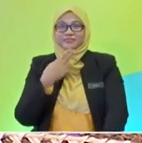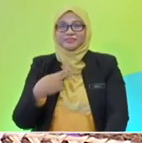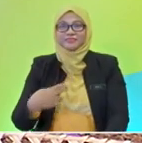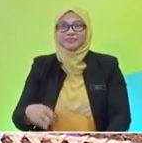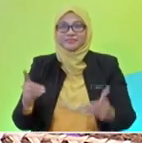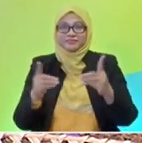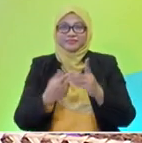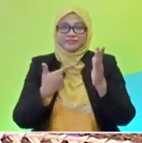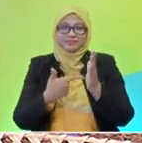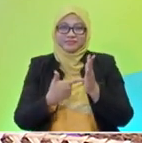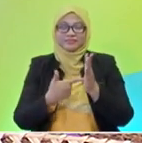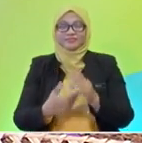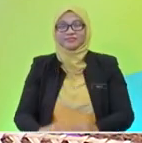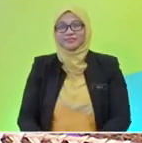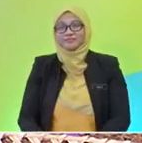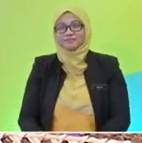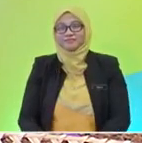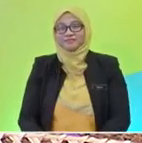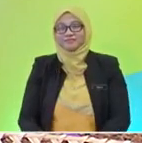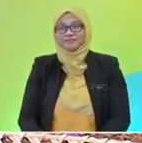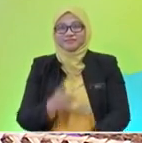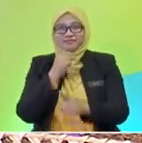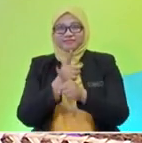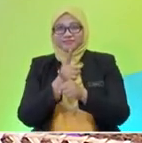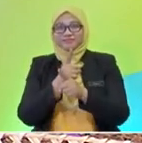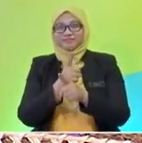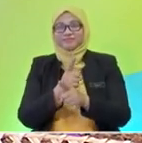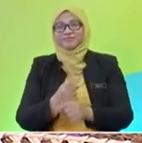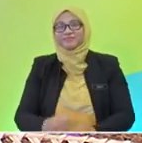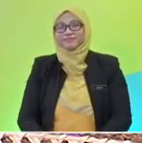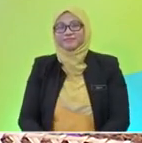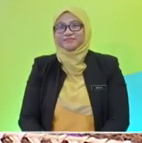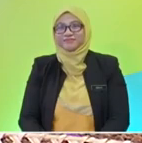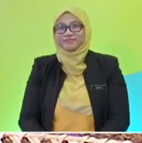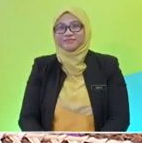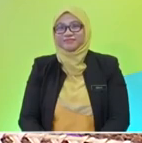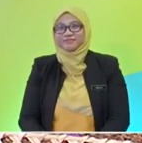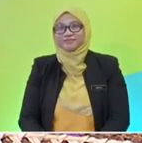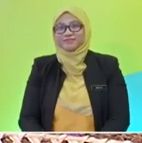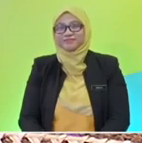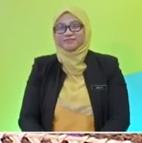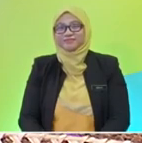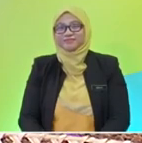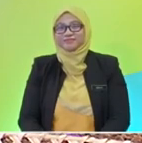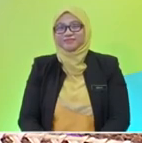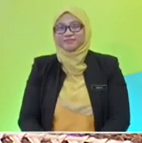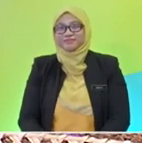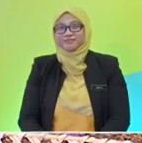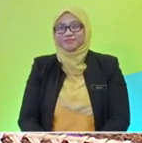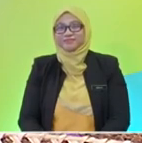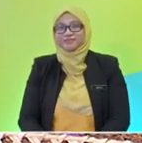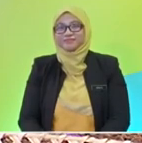lagi. Okey, ya, tepat sekali. Kita cuba di sini, ya. Okay, panjang umur, jumpa